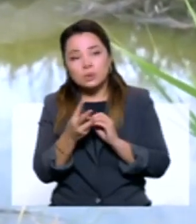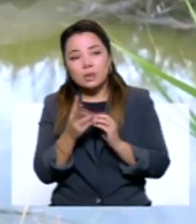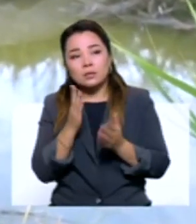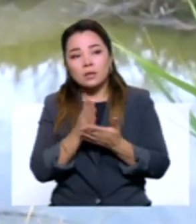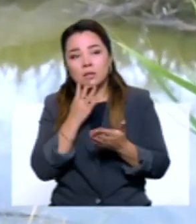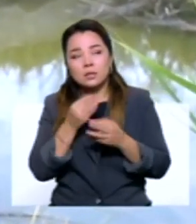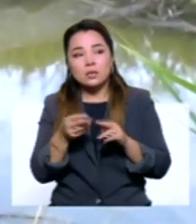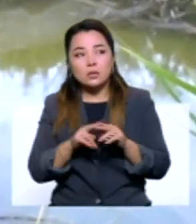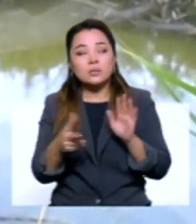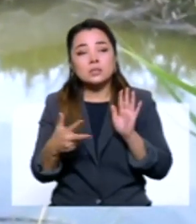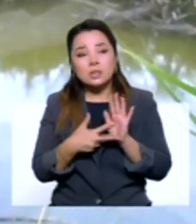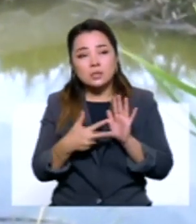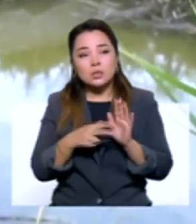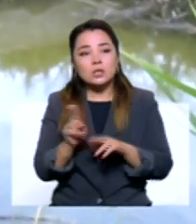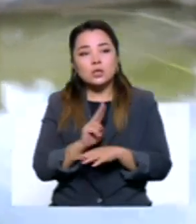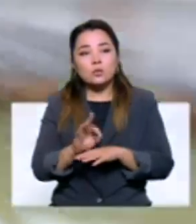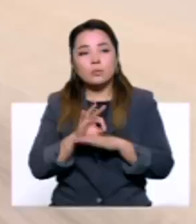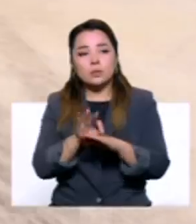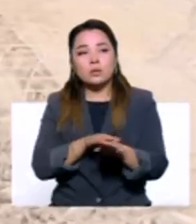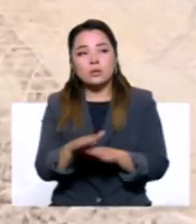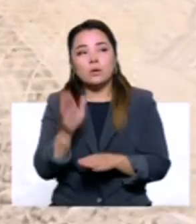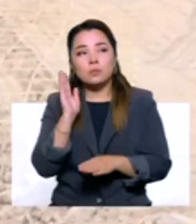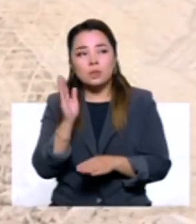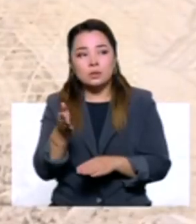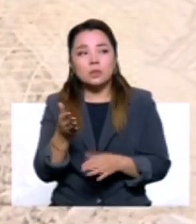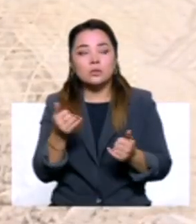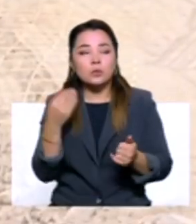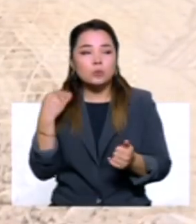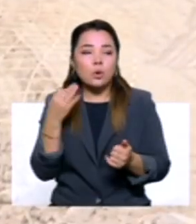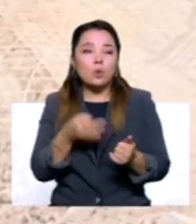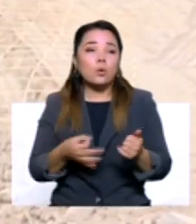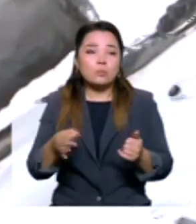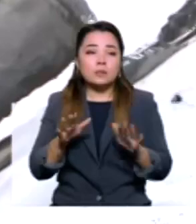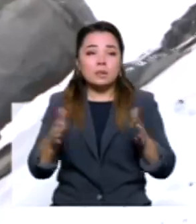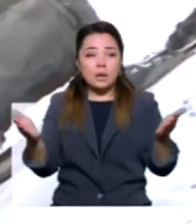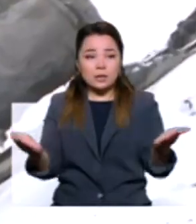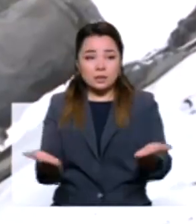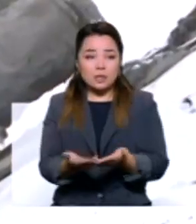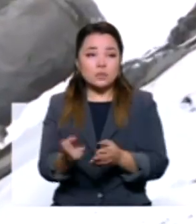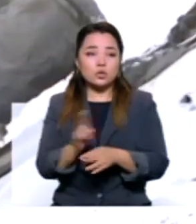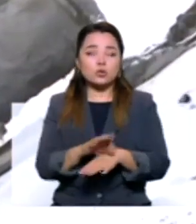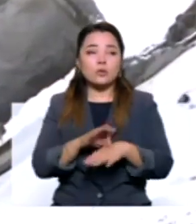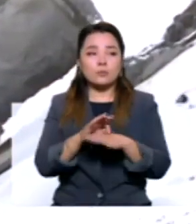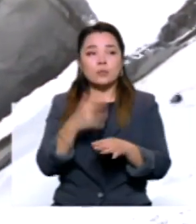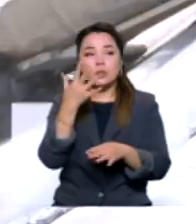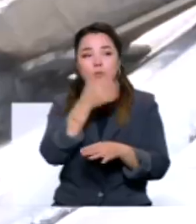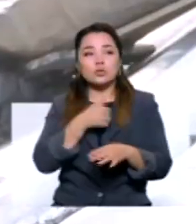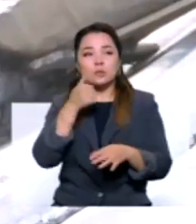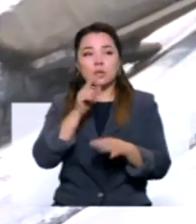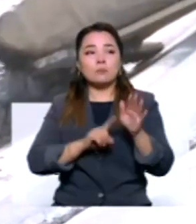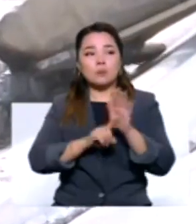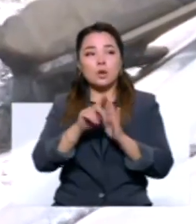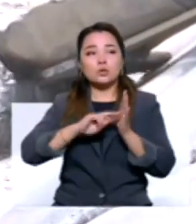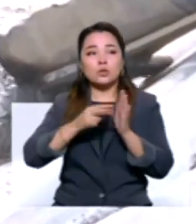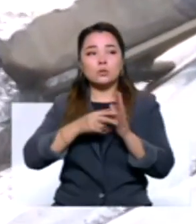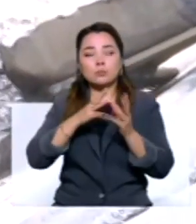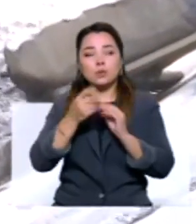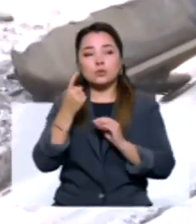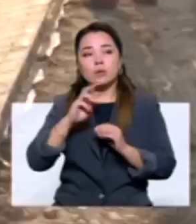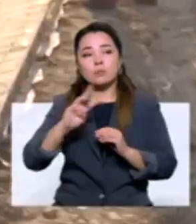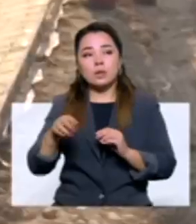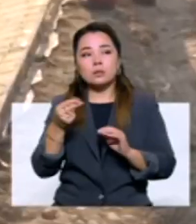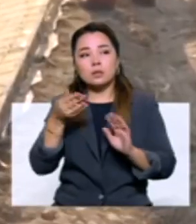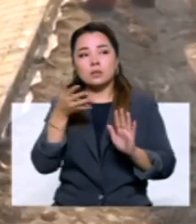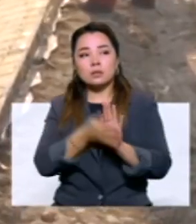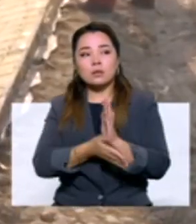12-сінің 8-і ремонтталып жатыр. Ал Түркістан облысындағы арықтардың жөнделіп бастағанына 5 жыл болған, жобаға 100 миллиард